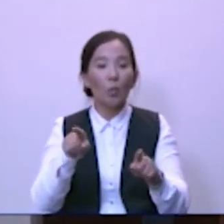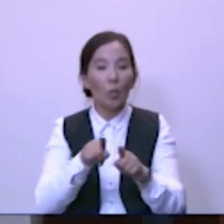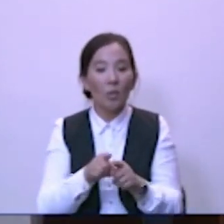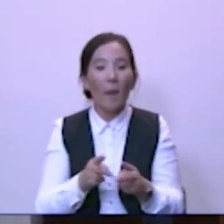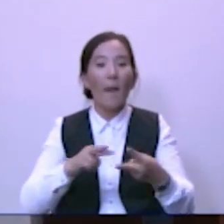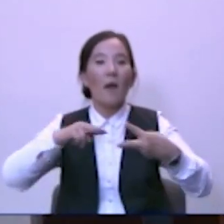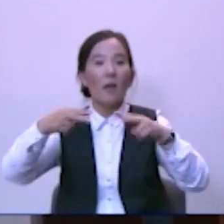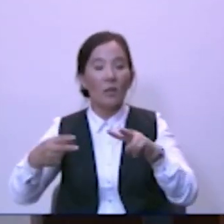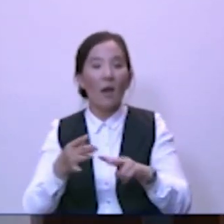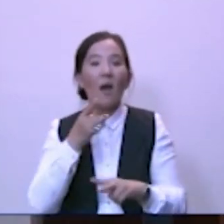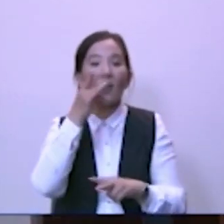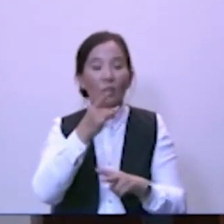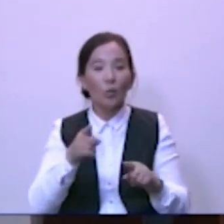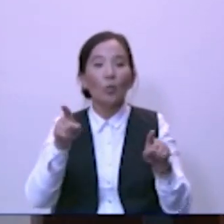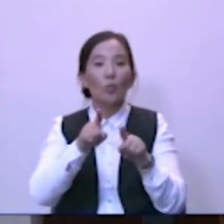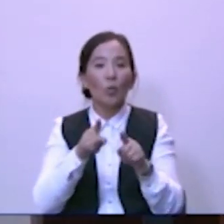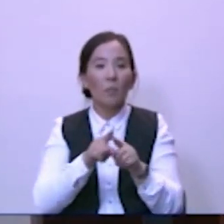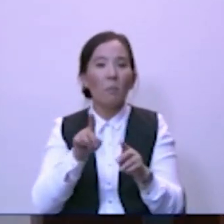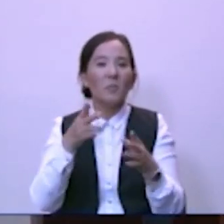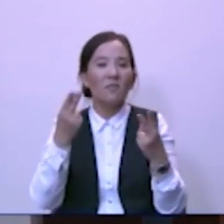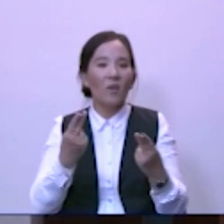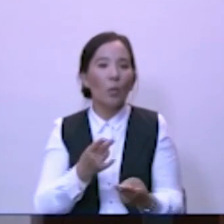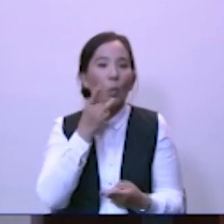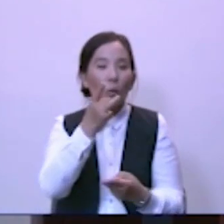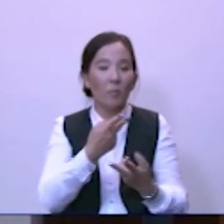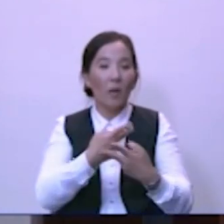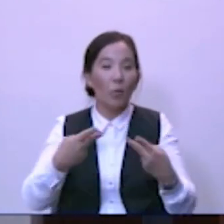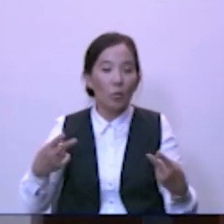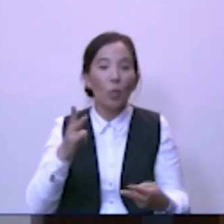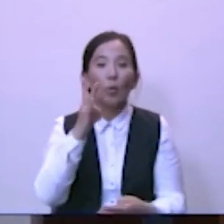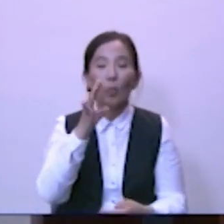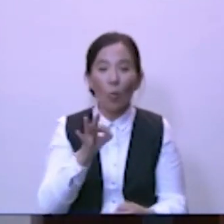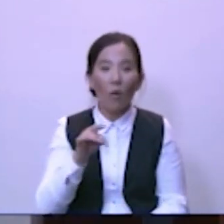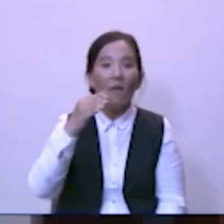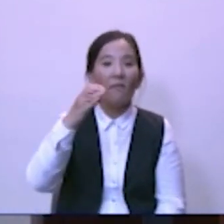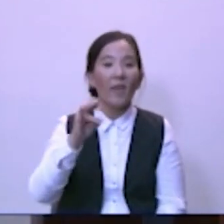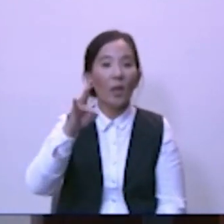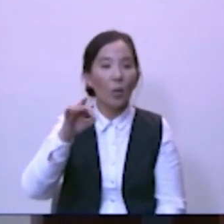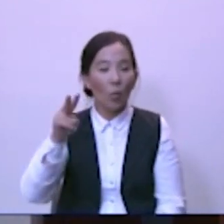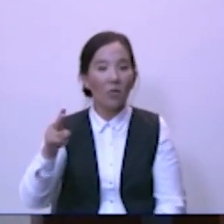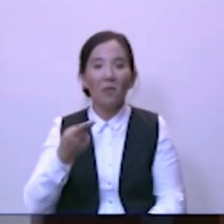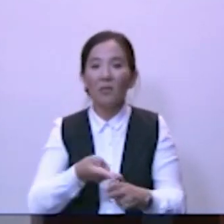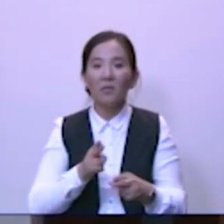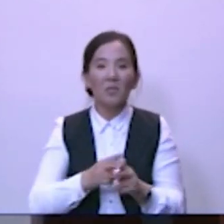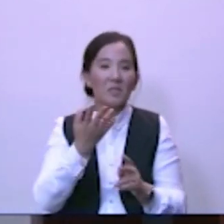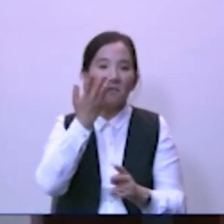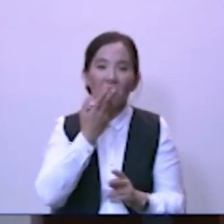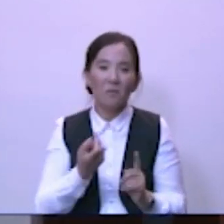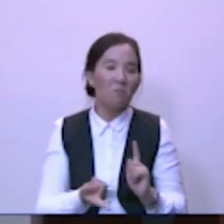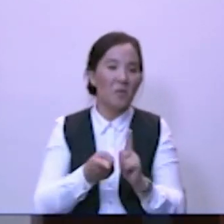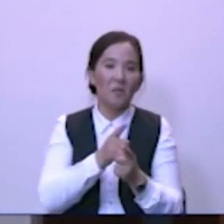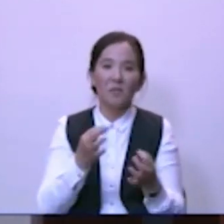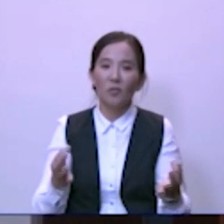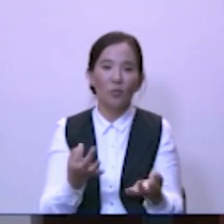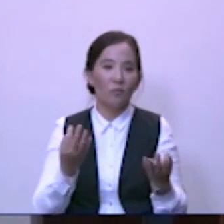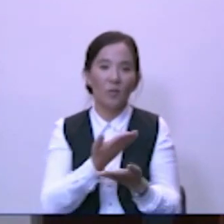ближе красным то есть он приобретает немного розоватый оттенок но фенолфталеин абсолютно не подвержен если он не меняет не как свою